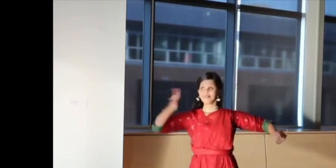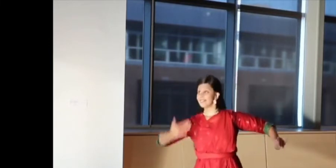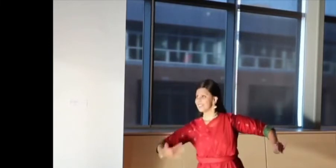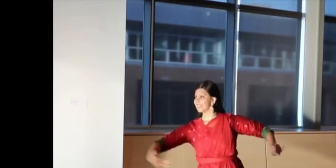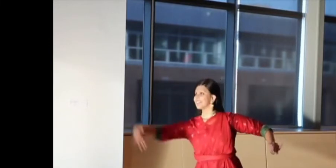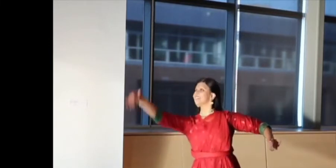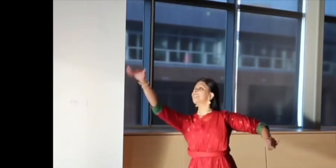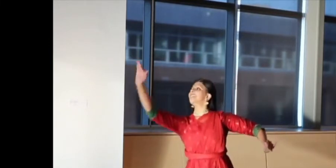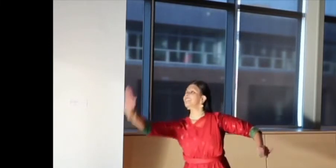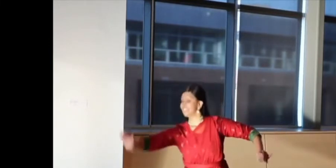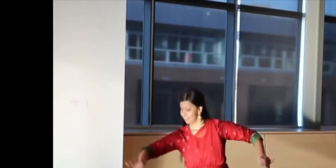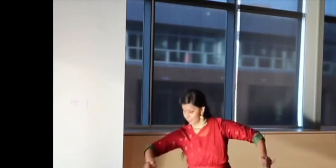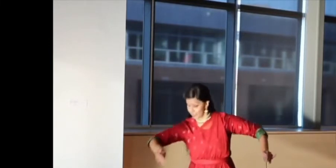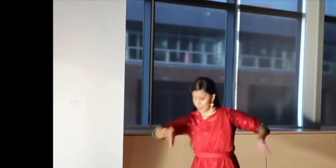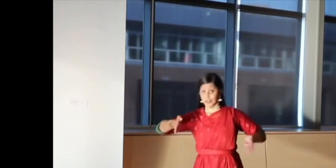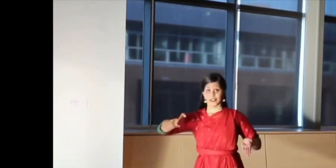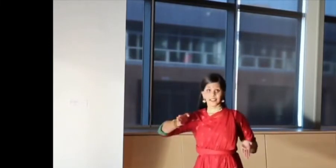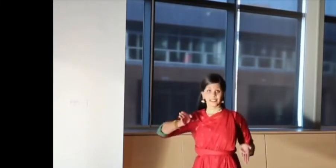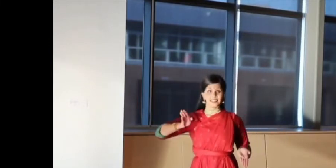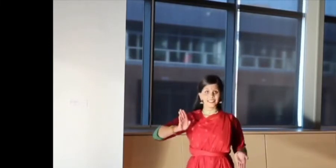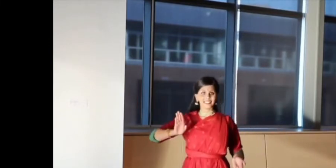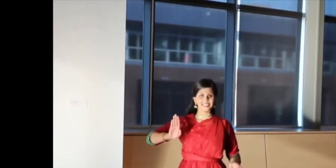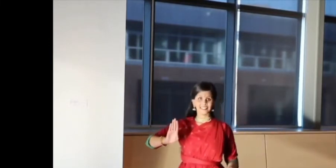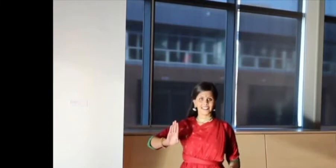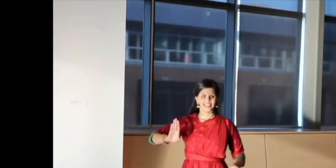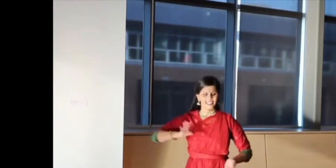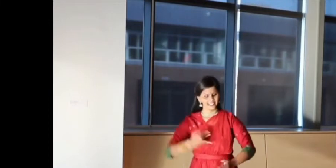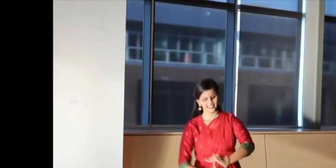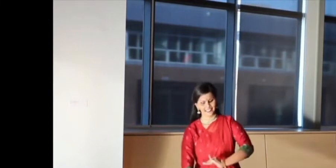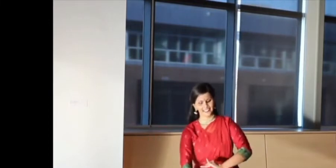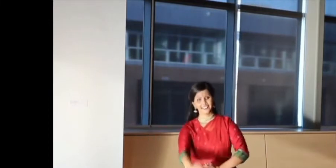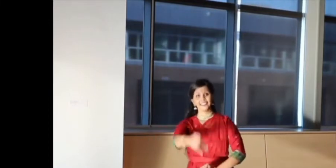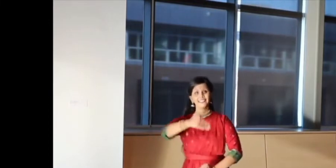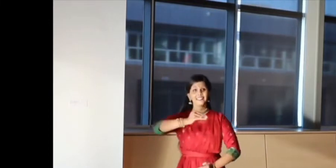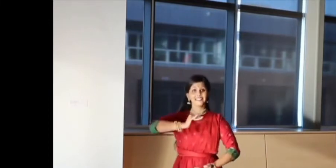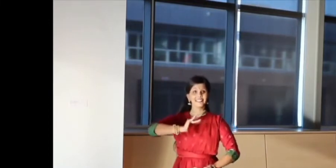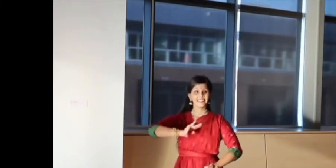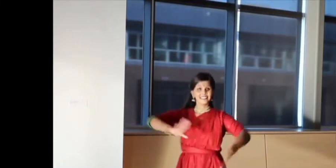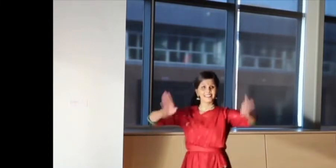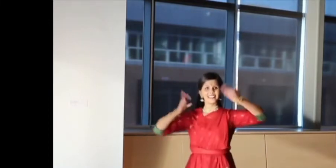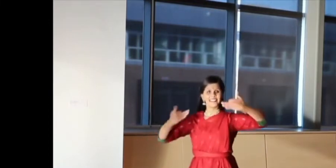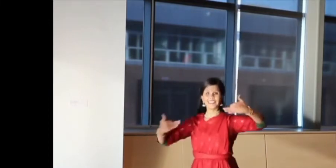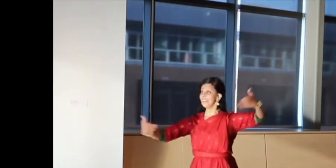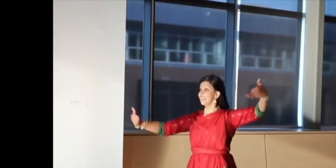एकदन्ताय वक्रतुण्डाय गौरीतनयाय धीमहि